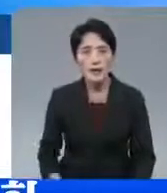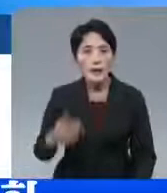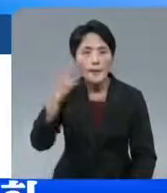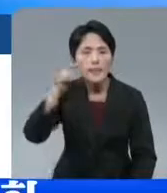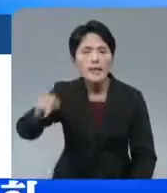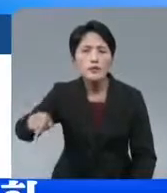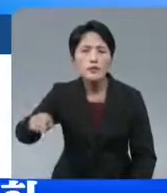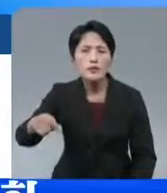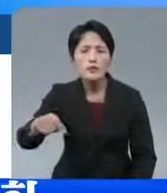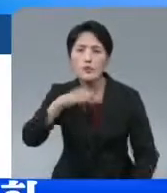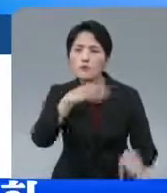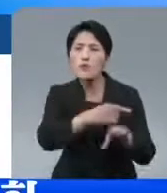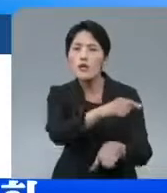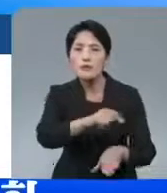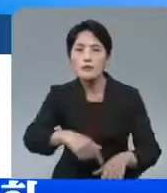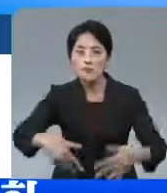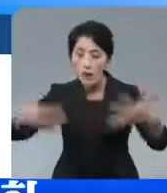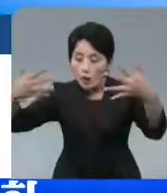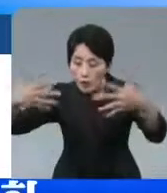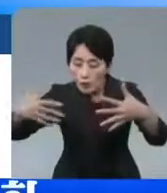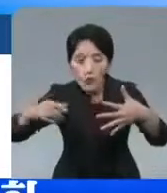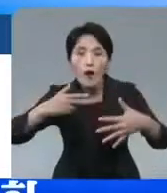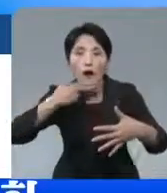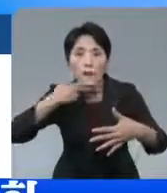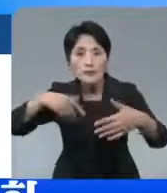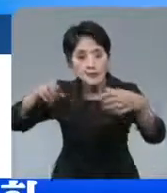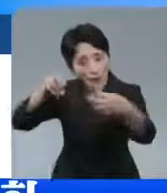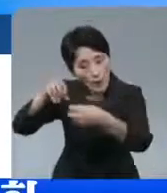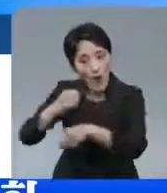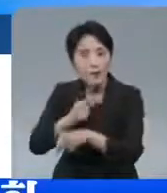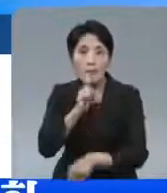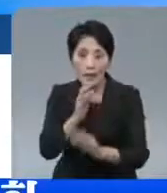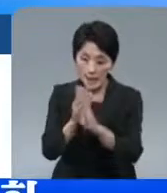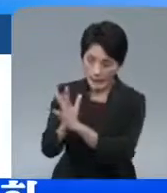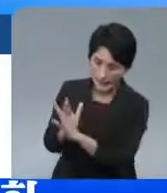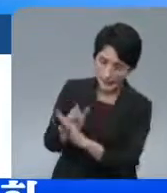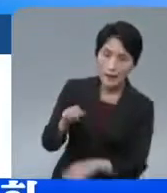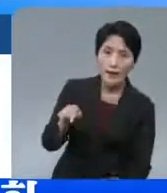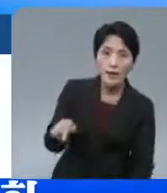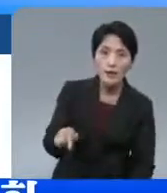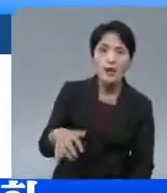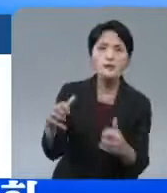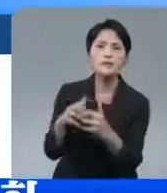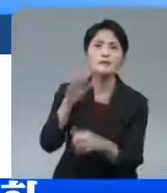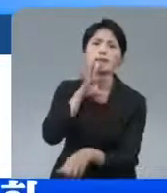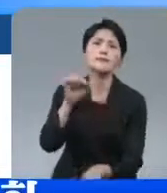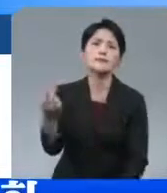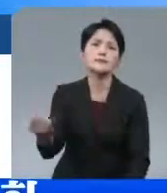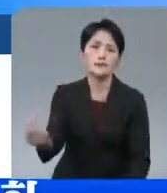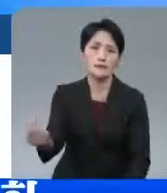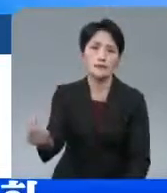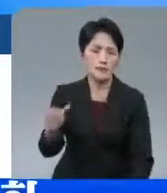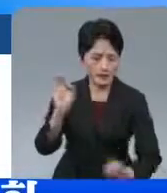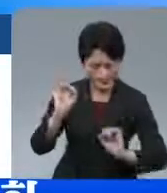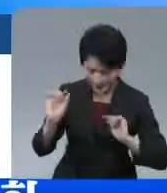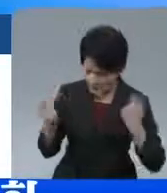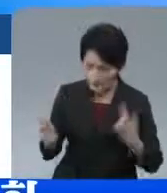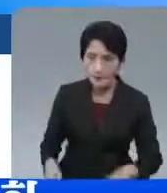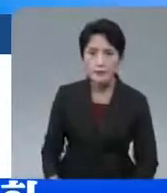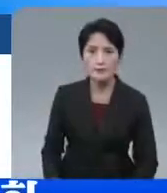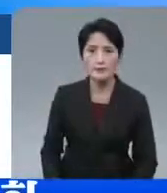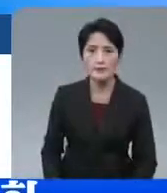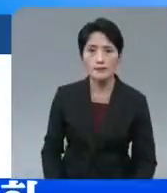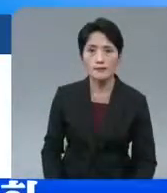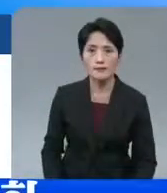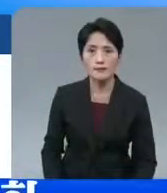韓国にあるとした上で南挑戦とアメリカが対決を選んだ以上我々も他の選択はでき